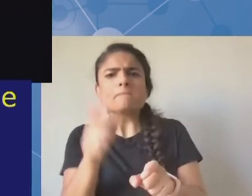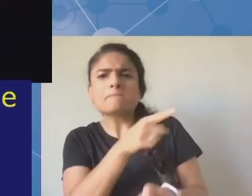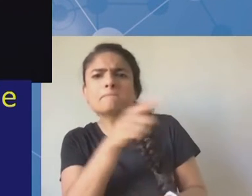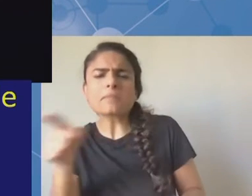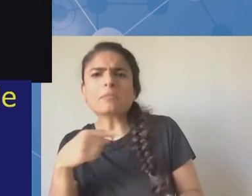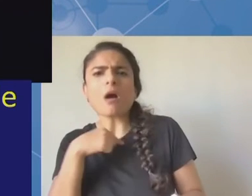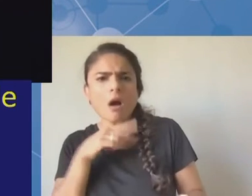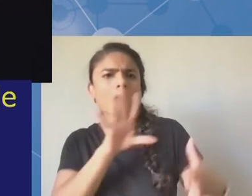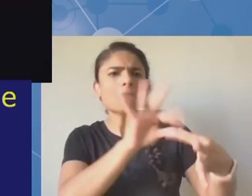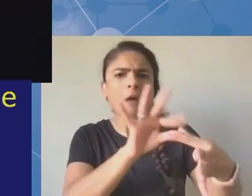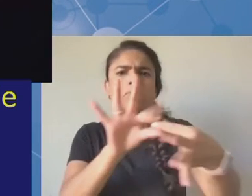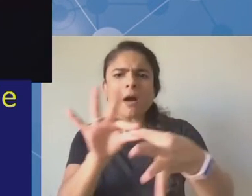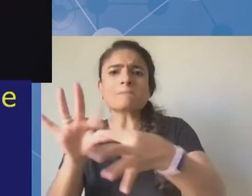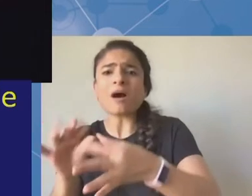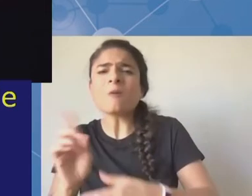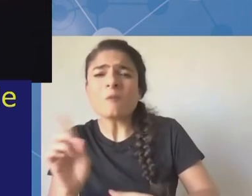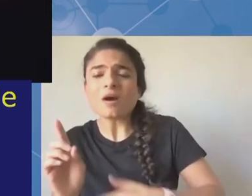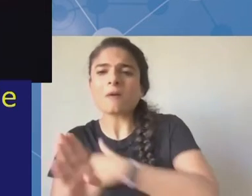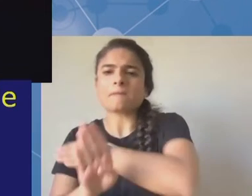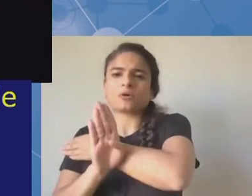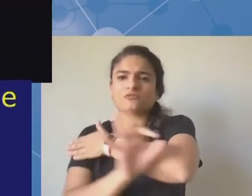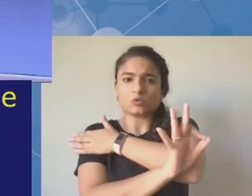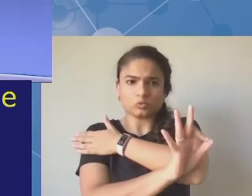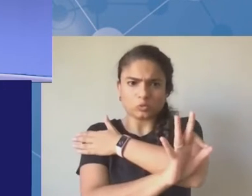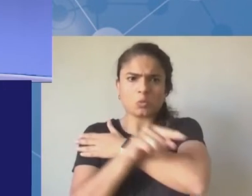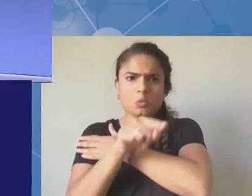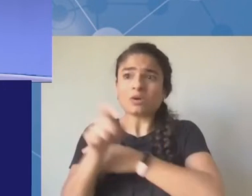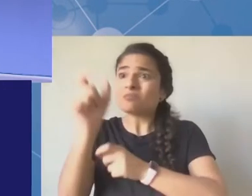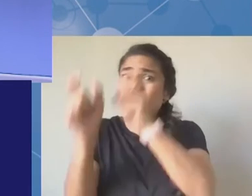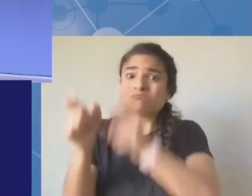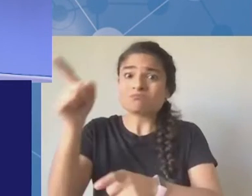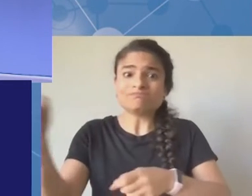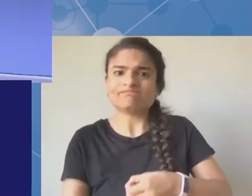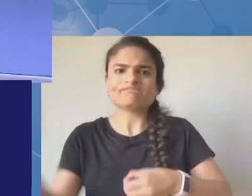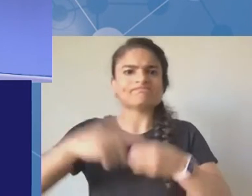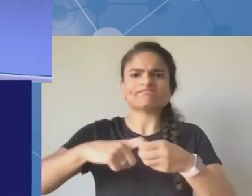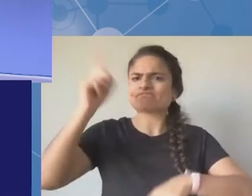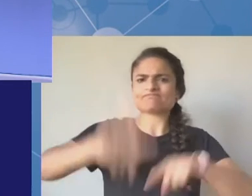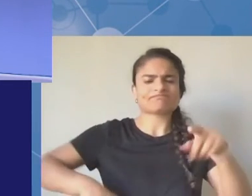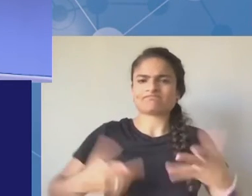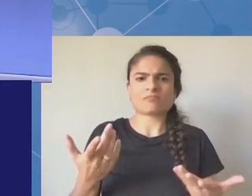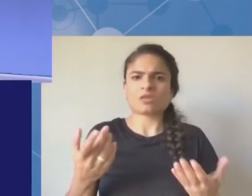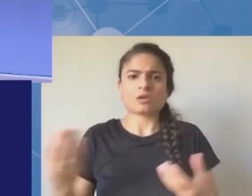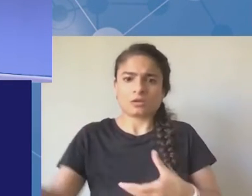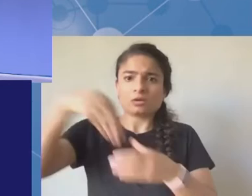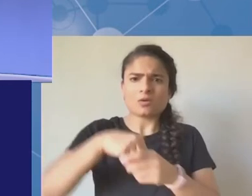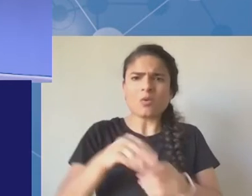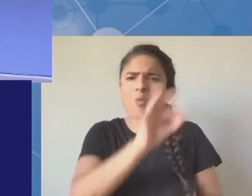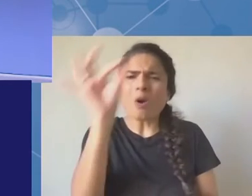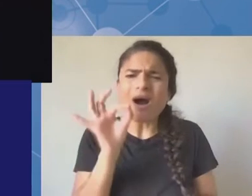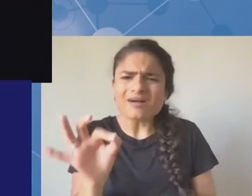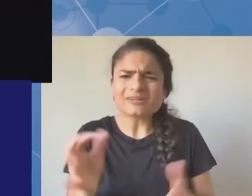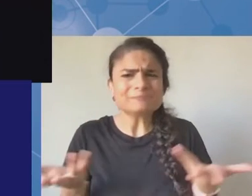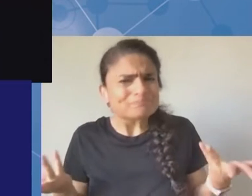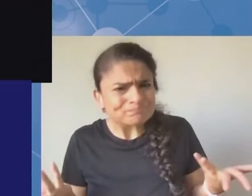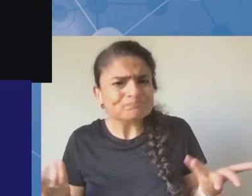из Буркина-Фасо, которые не могли к нам приехать. Я могла им объяснить возможные проблемы, связанные с личным участием